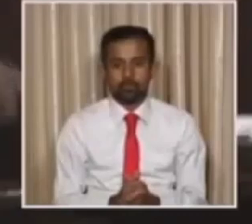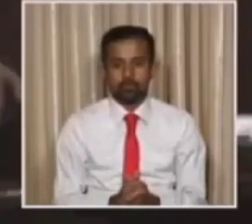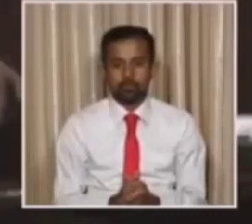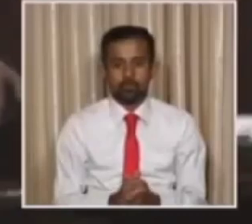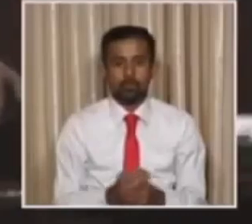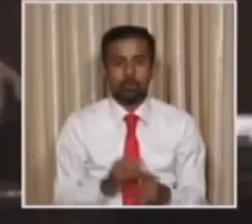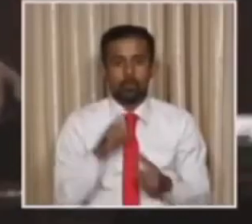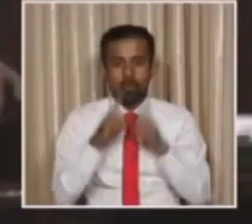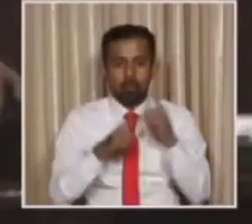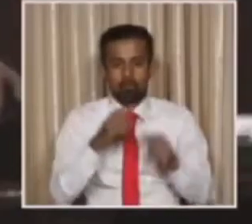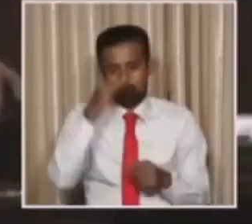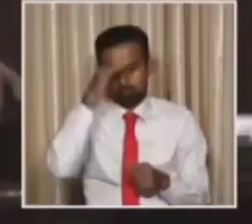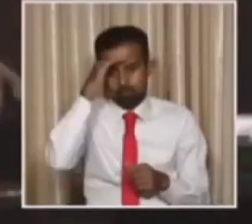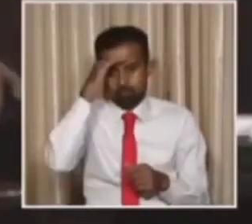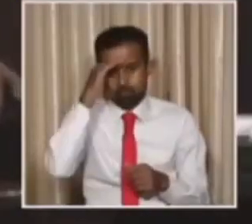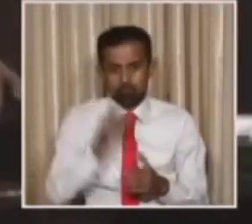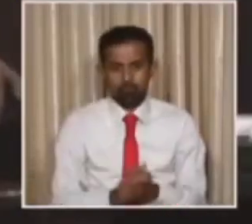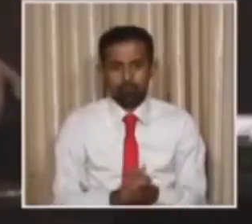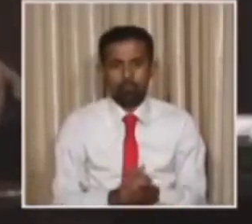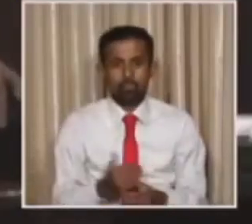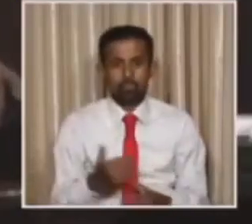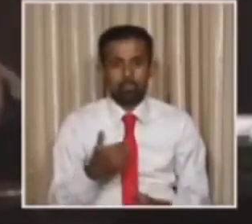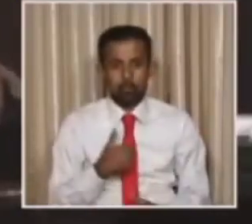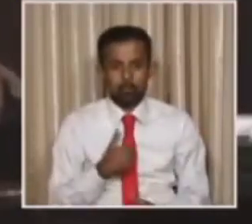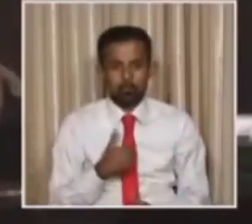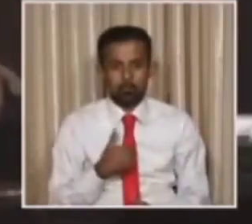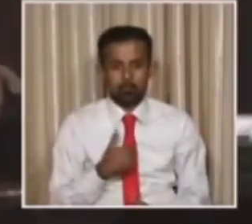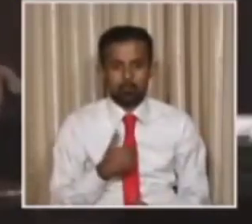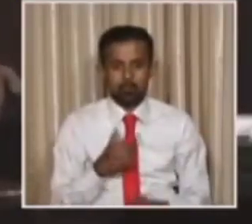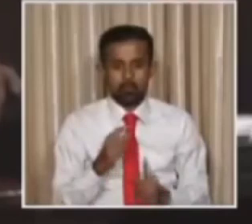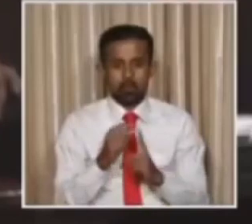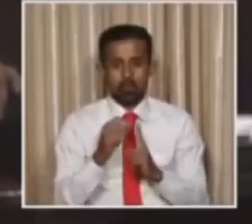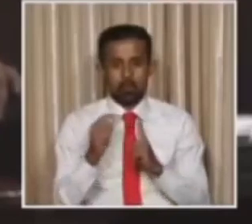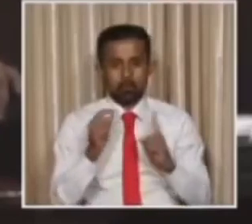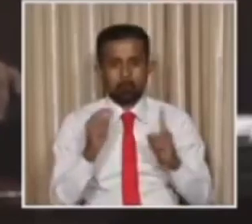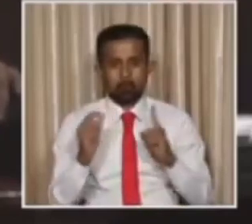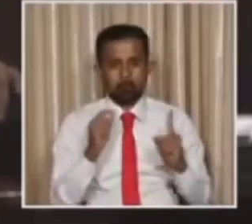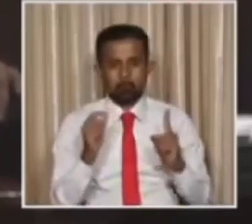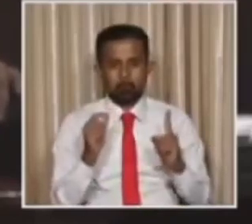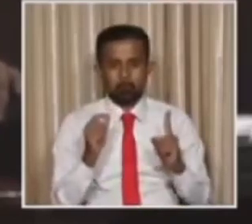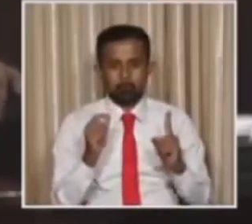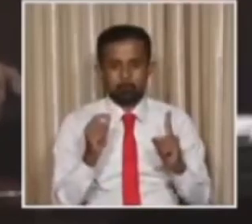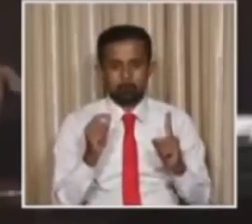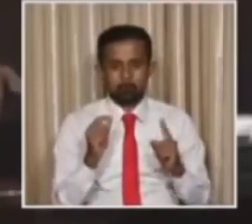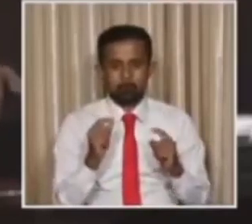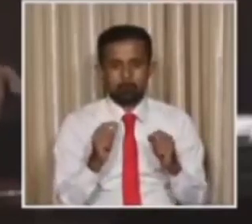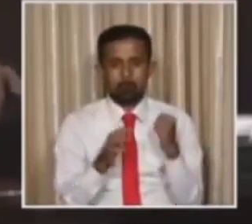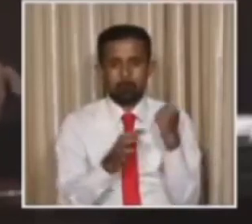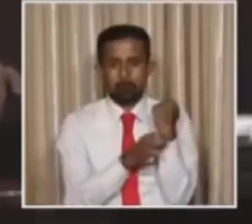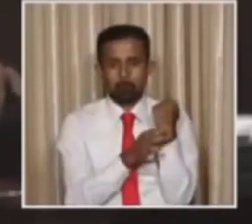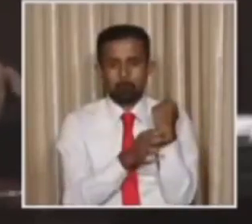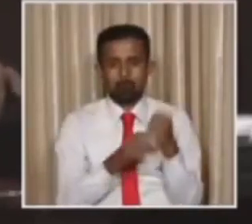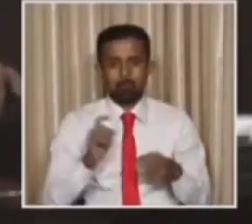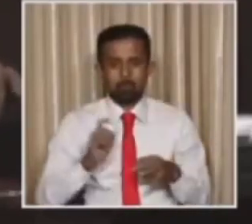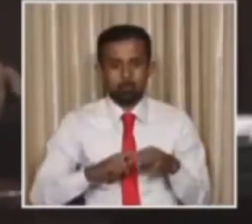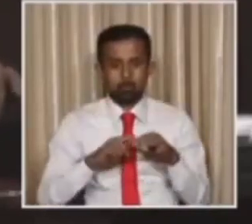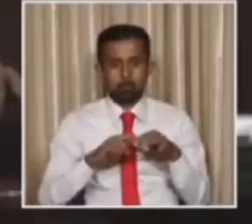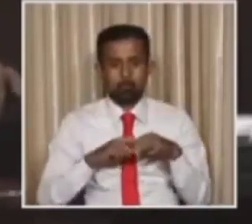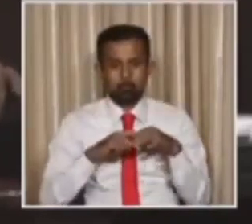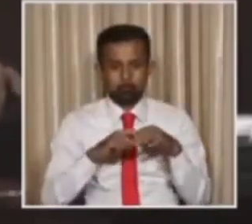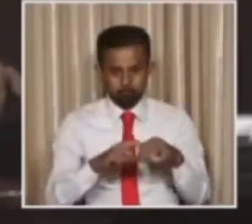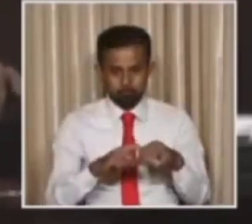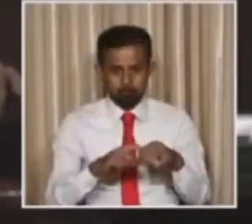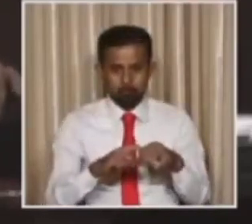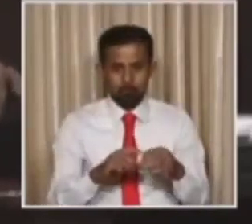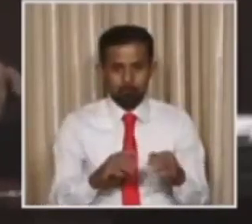would like to raise a privilege issue in this House. Oh. Under the Parliament Powers and Privilege Act, sir,